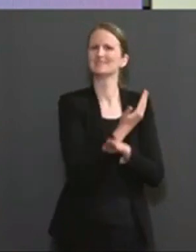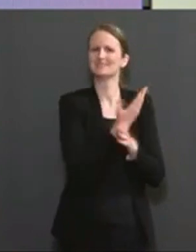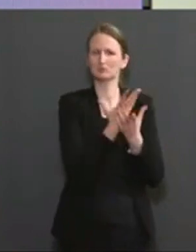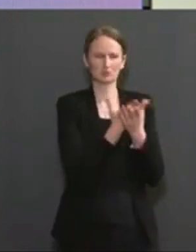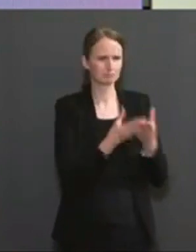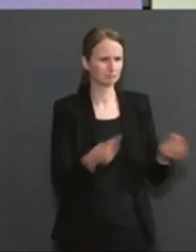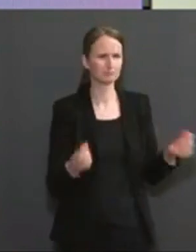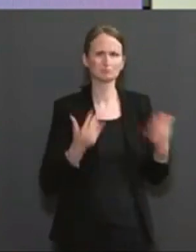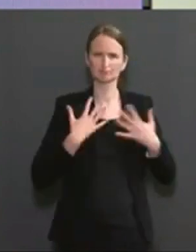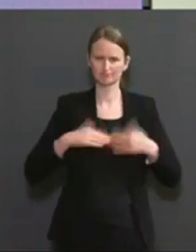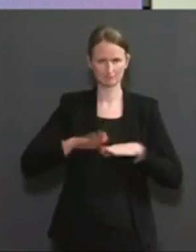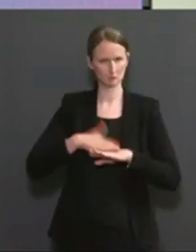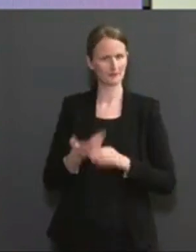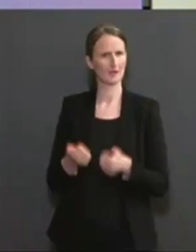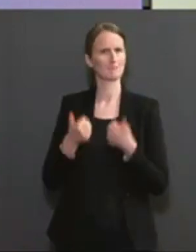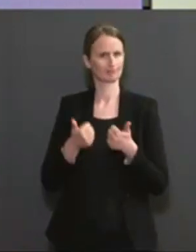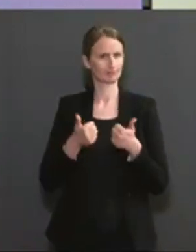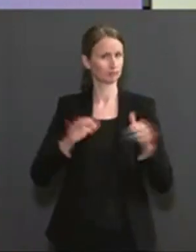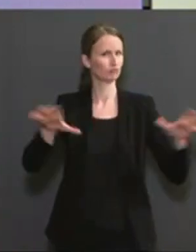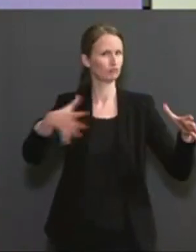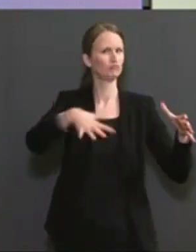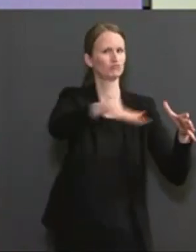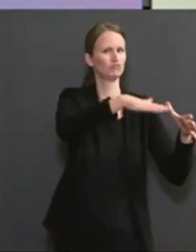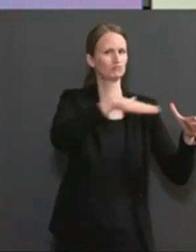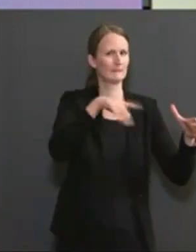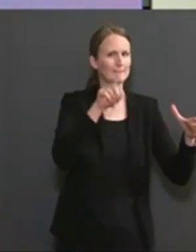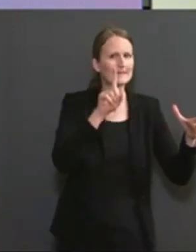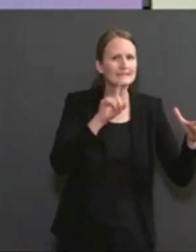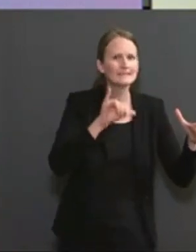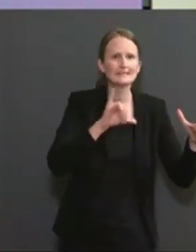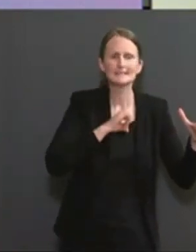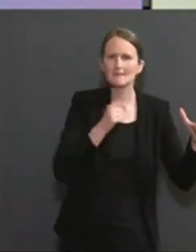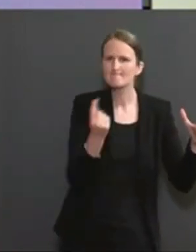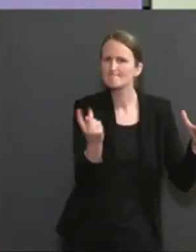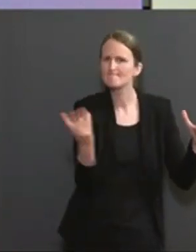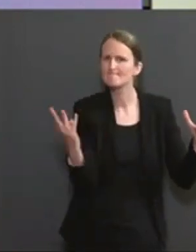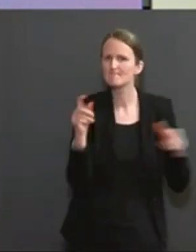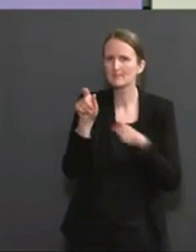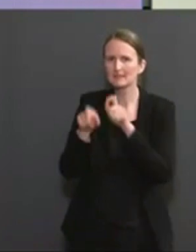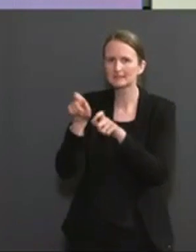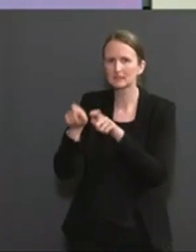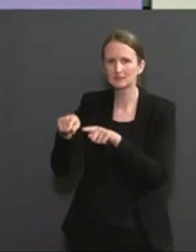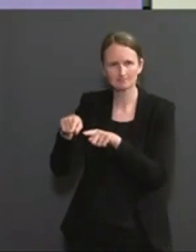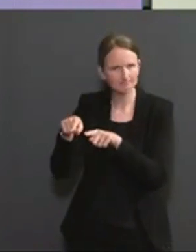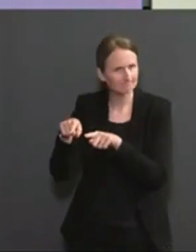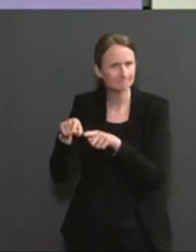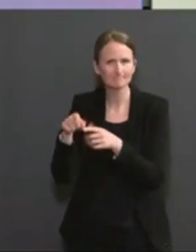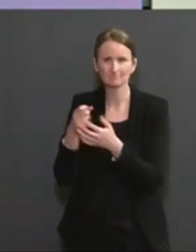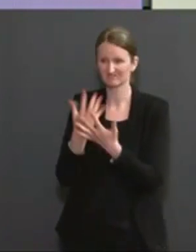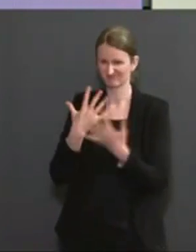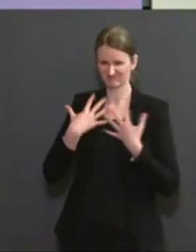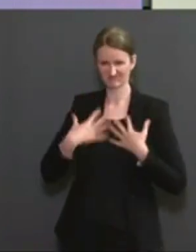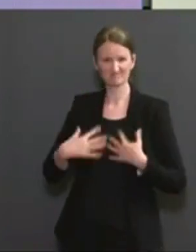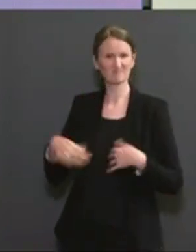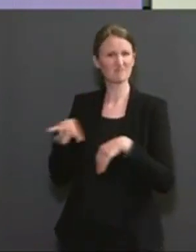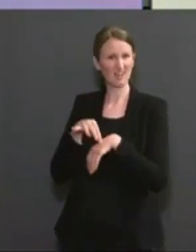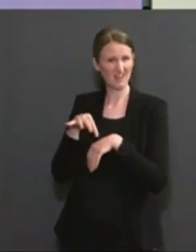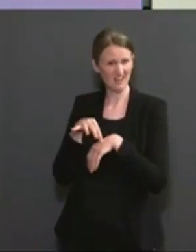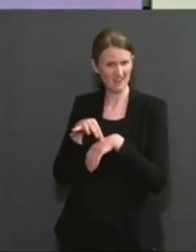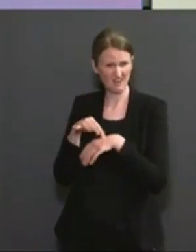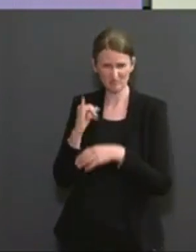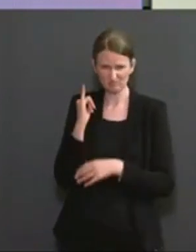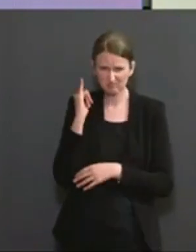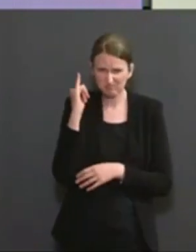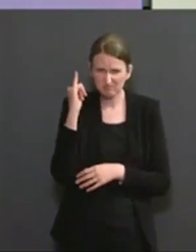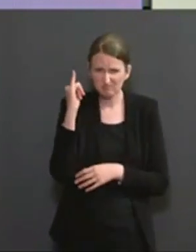gens. Certaines personnes vont développer des symptômes persistants qui peuvent se prolonger pendant plusieurs semaines et dans